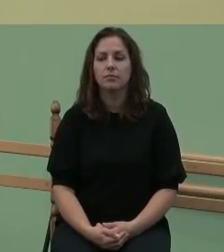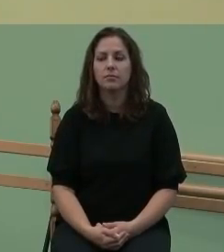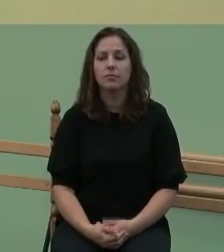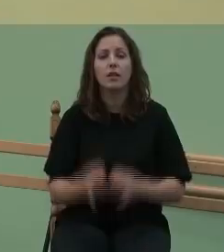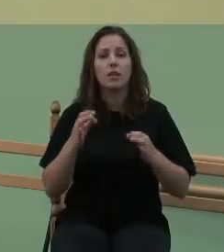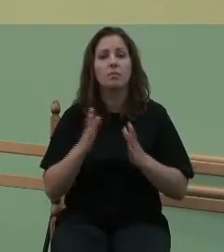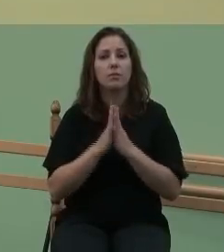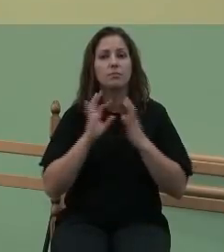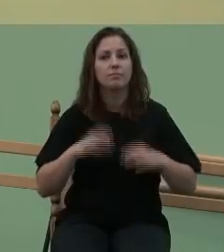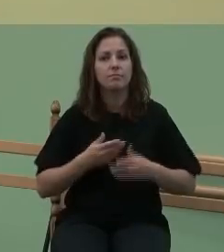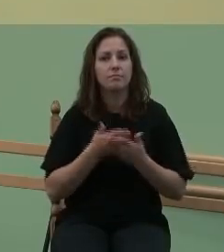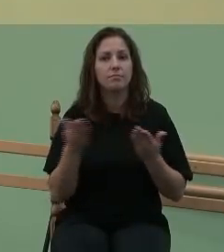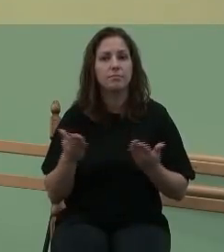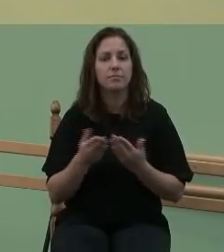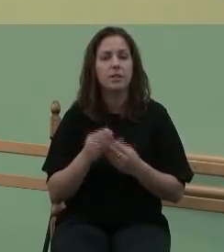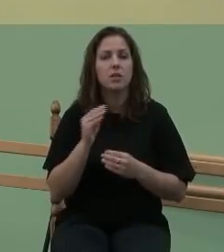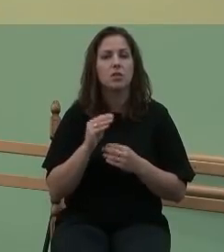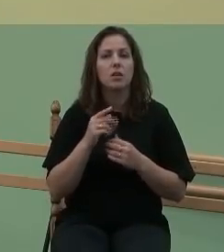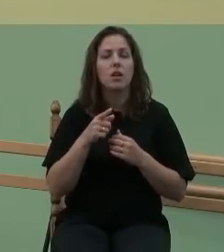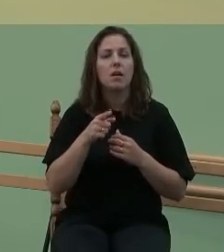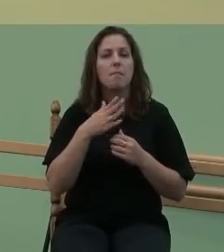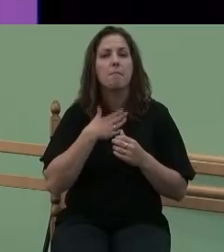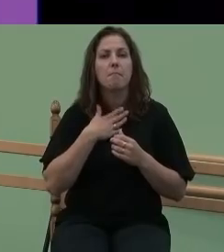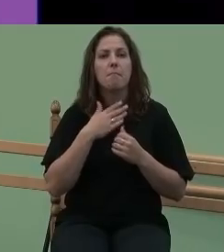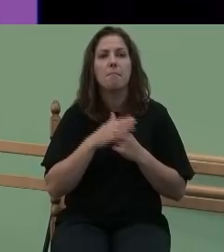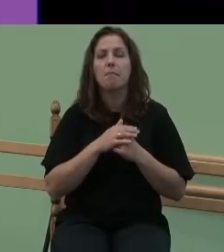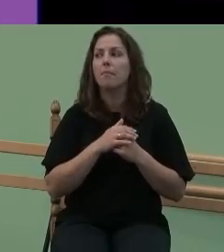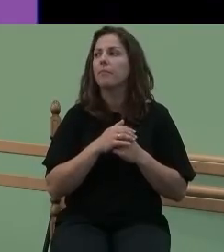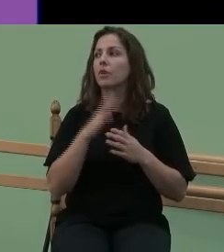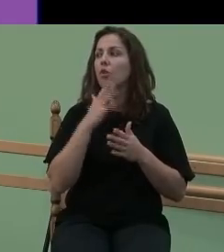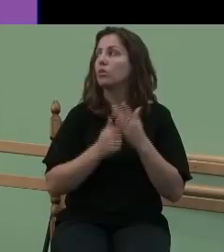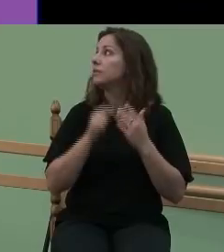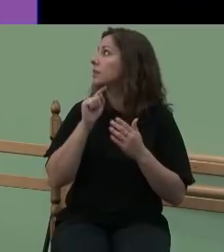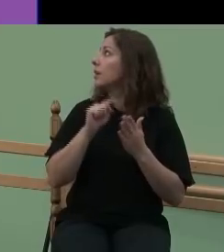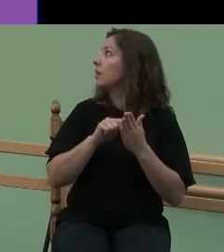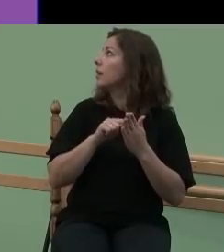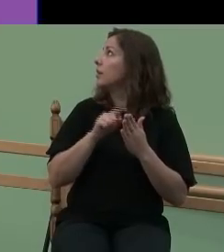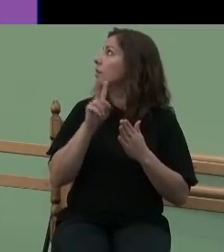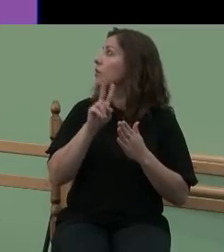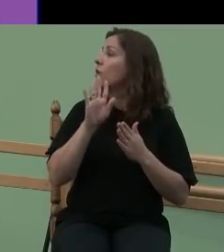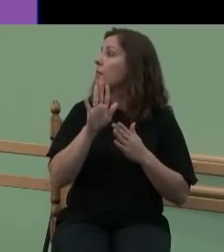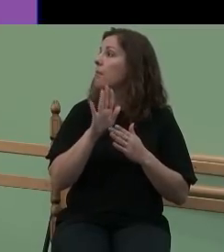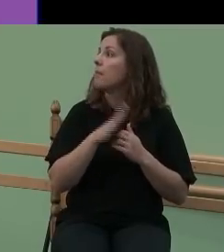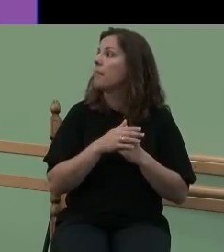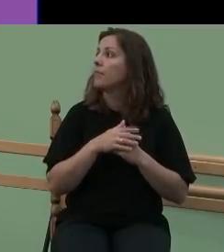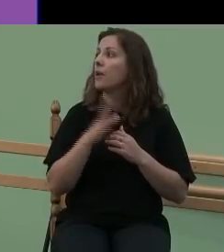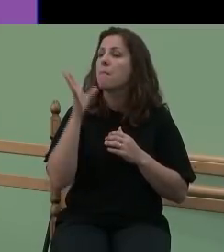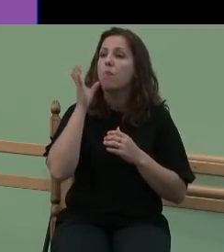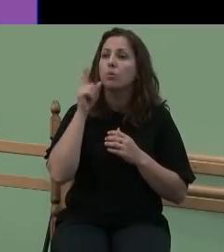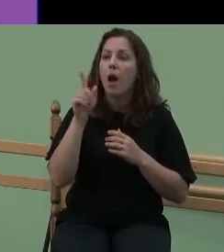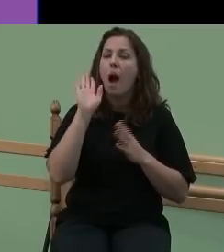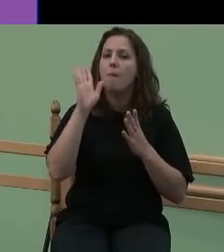Teraz, proszę państwa, będzie film. Mam zgodę na jego wykorzystanie. Proszę go posłuchać, a